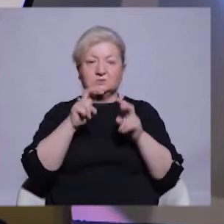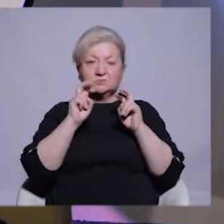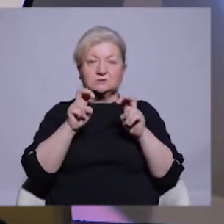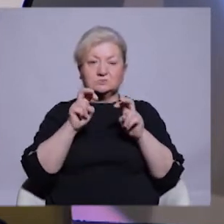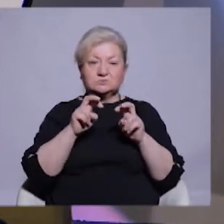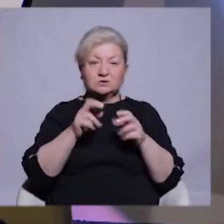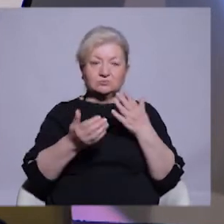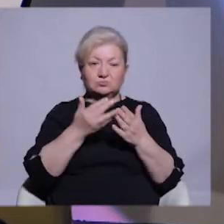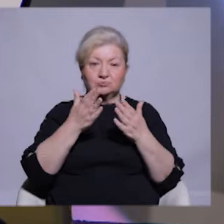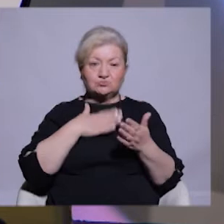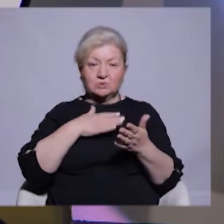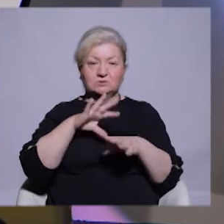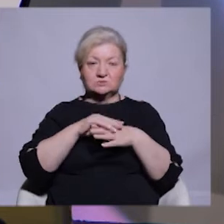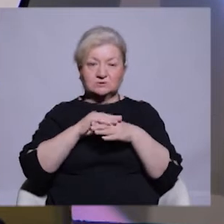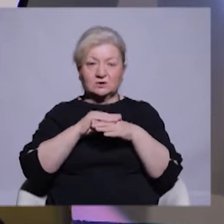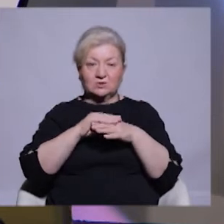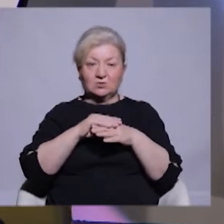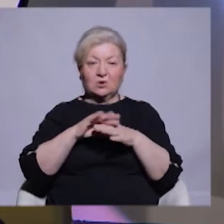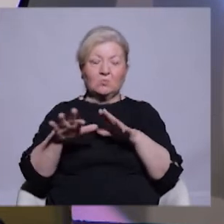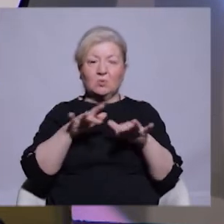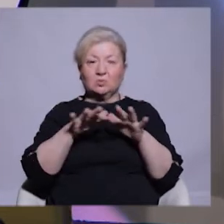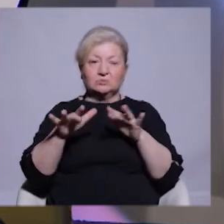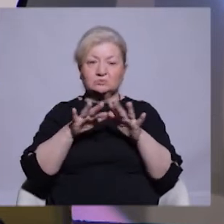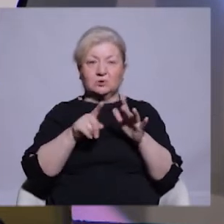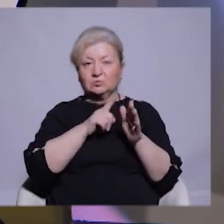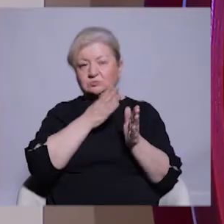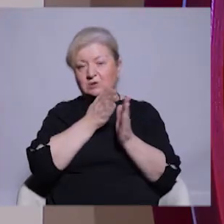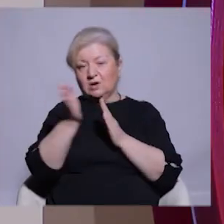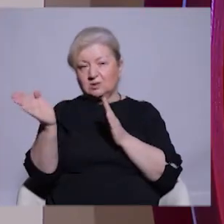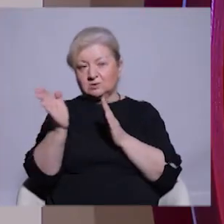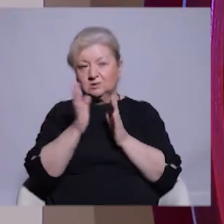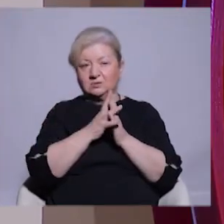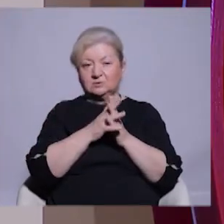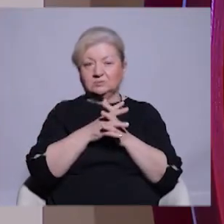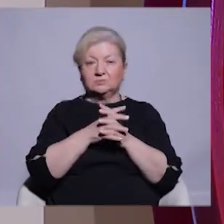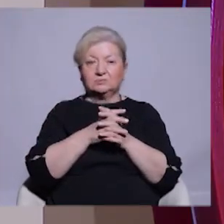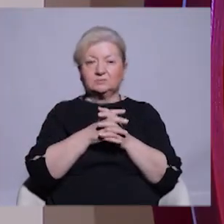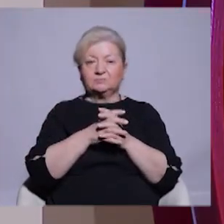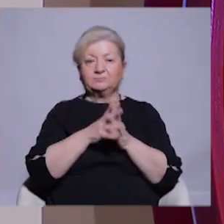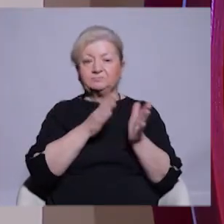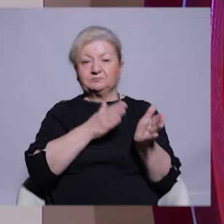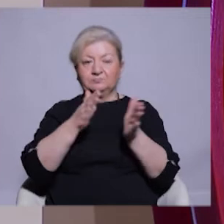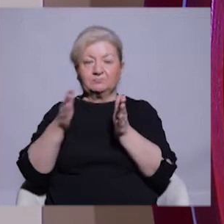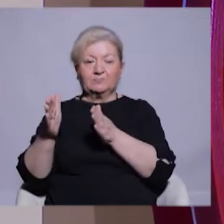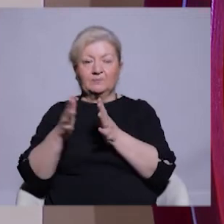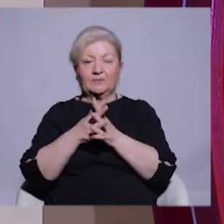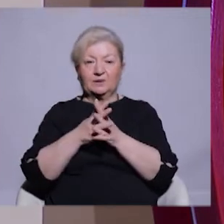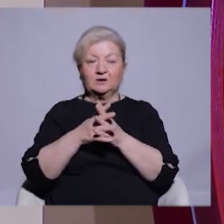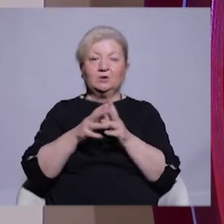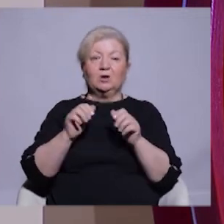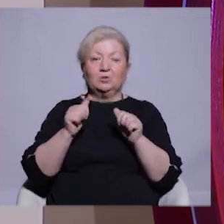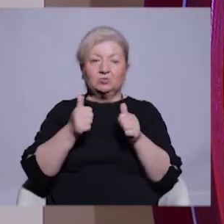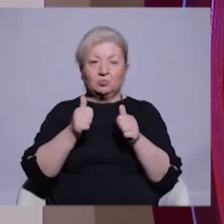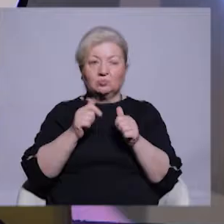რომ მაგალითად თუ ჩვენი სხეული მოძრაობს აქეთ, ხო? აქეთ არის ჩვენი გადაადგილება მიმართული,